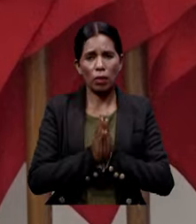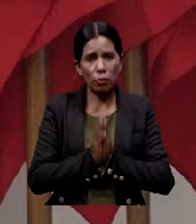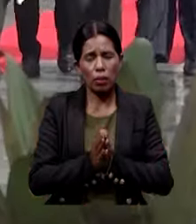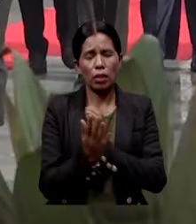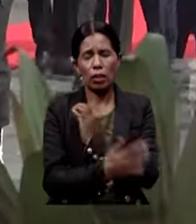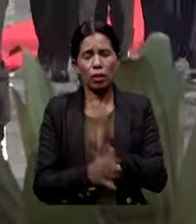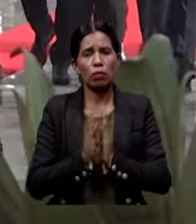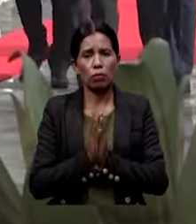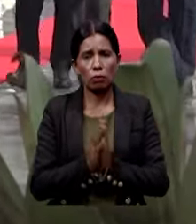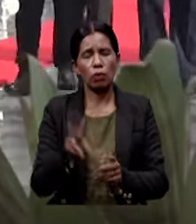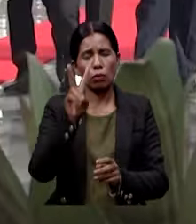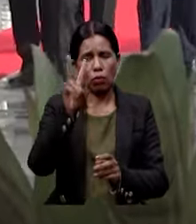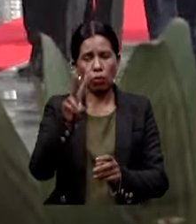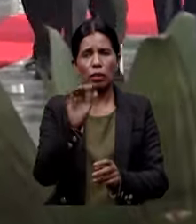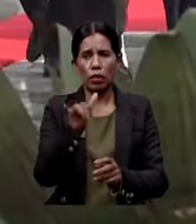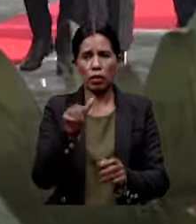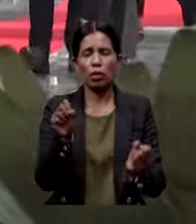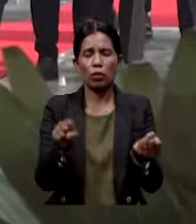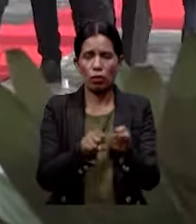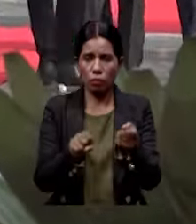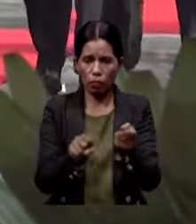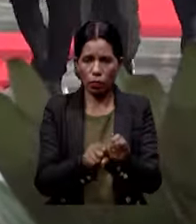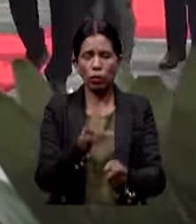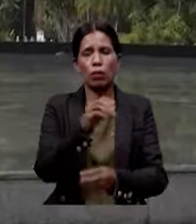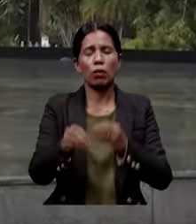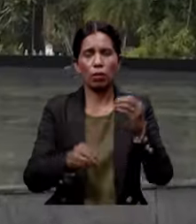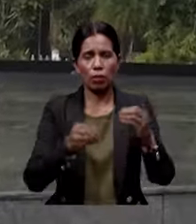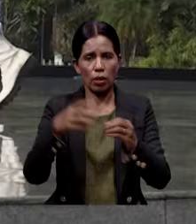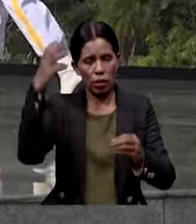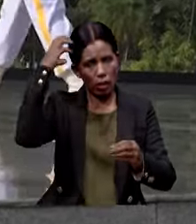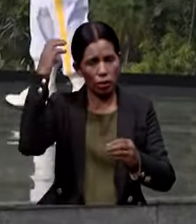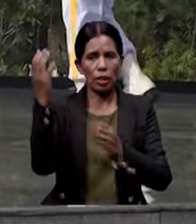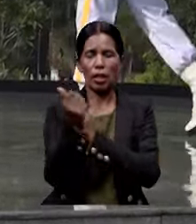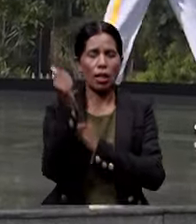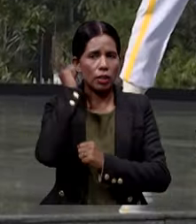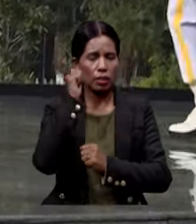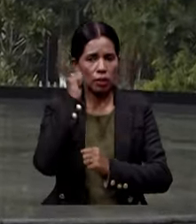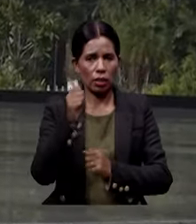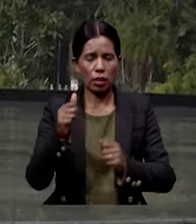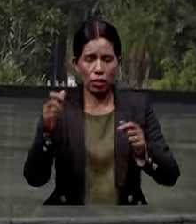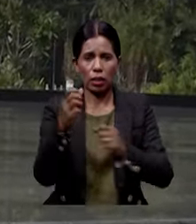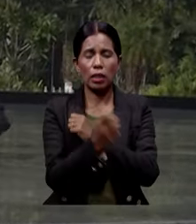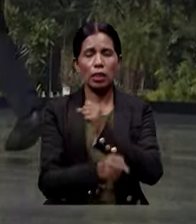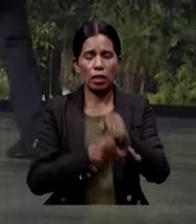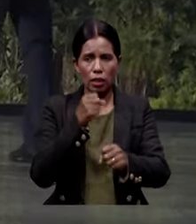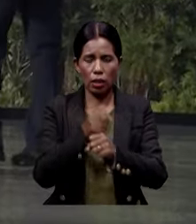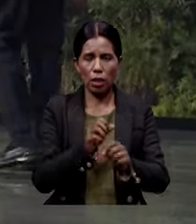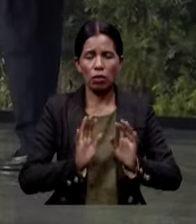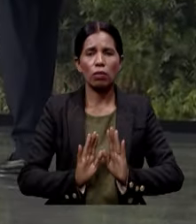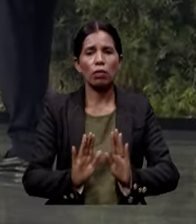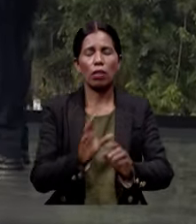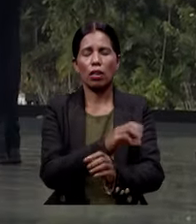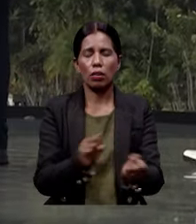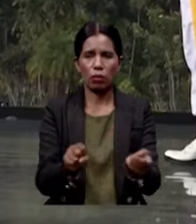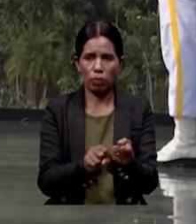negara sepakat untuk mendukung keketuaan Laos di ASEAN tahun ini dalam mendorong implementasi